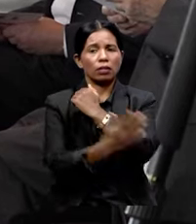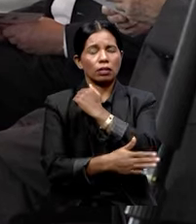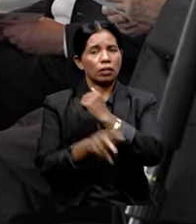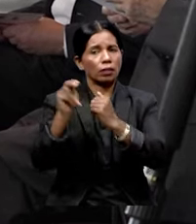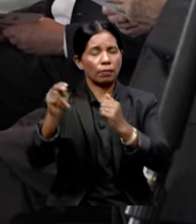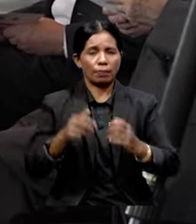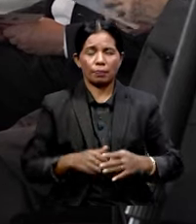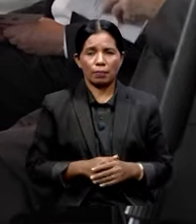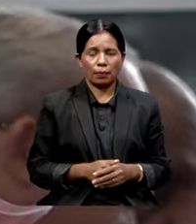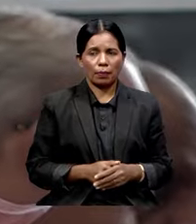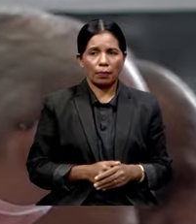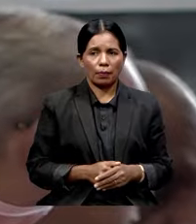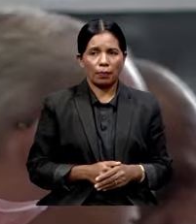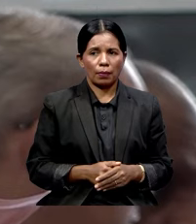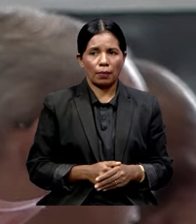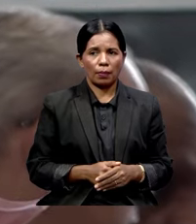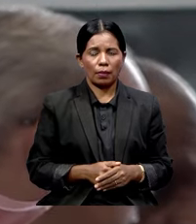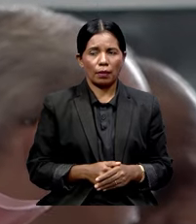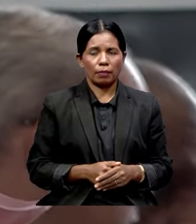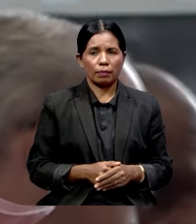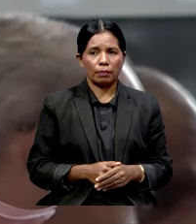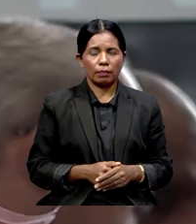a country, we are very grateful.